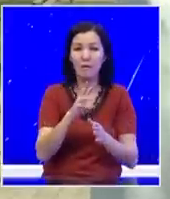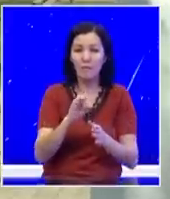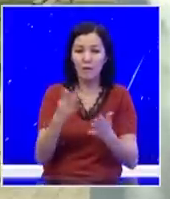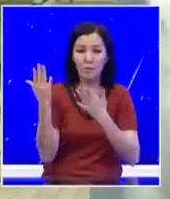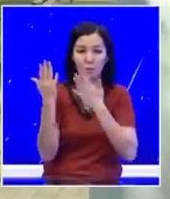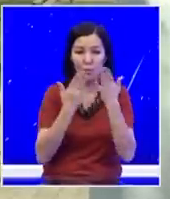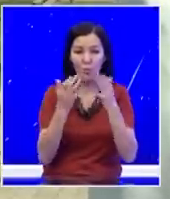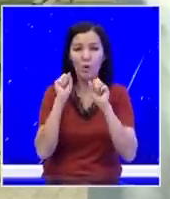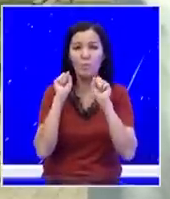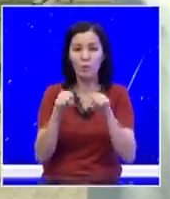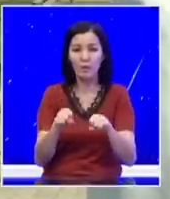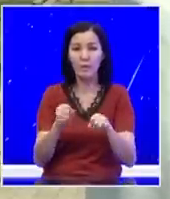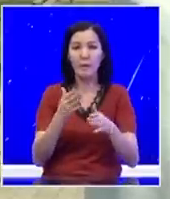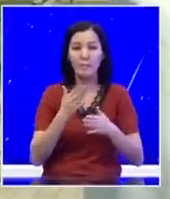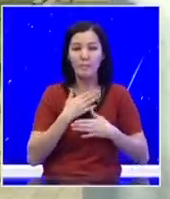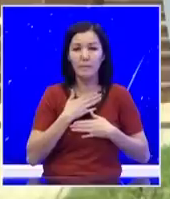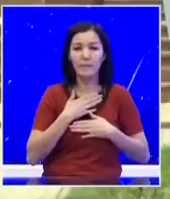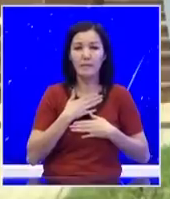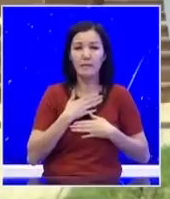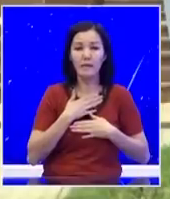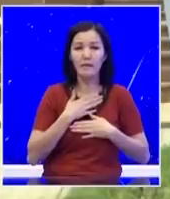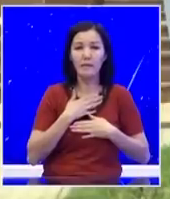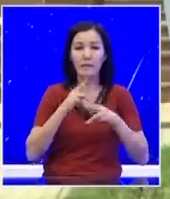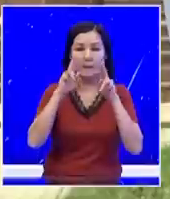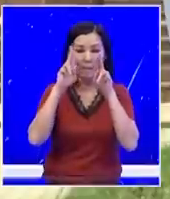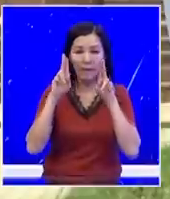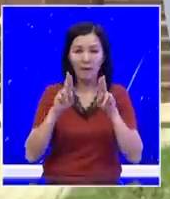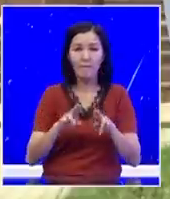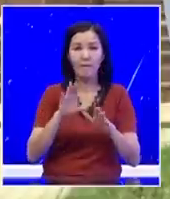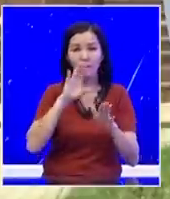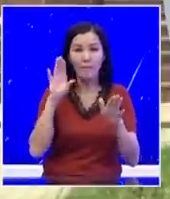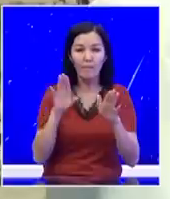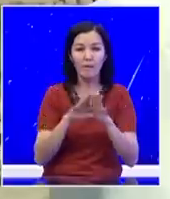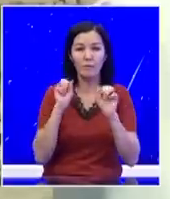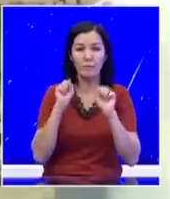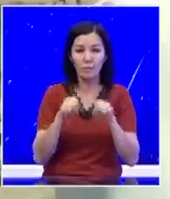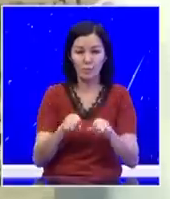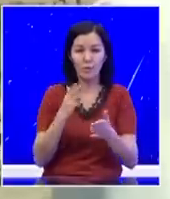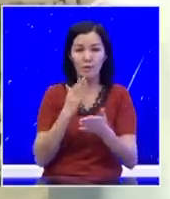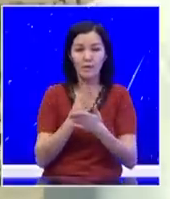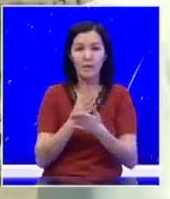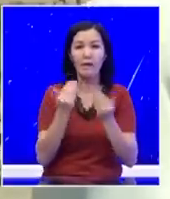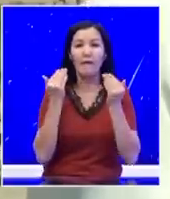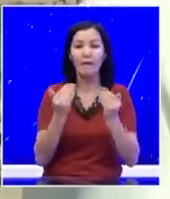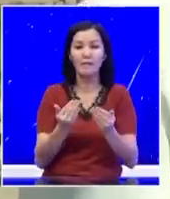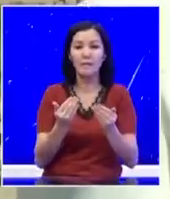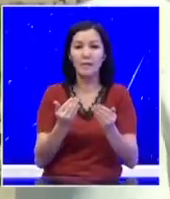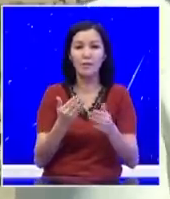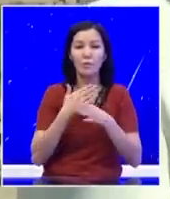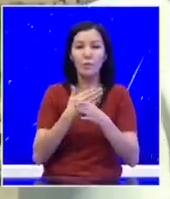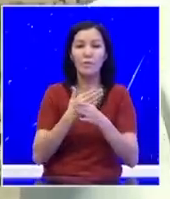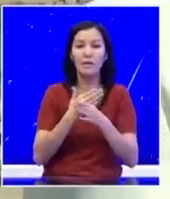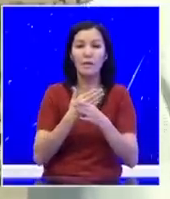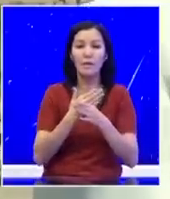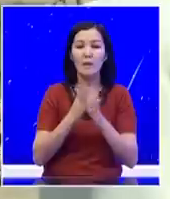оқысақ болады. Оған біздің шариғатымыз толыққанды рұқсат береді. Себебі қазіргі таңда мынау мұқтаж жандардың тізімдері